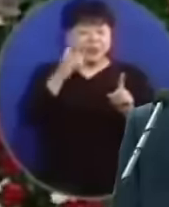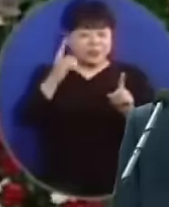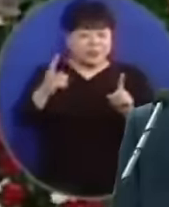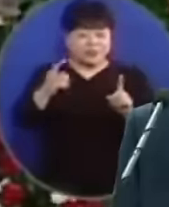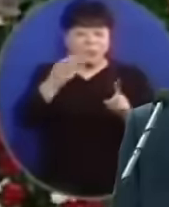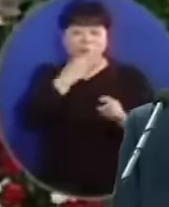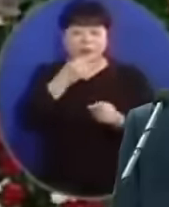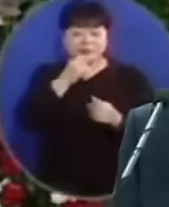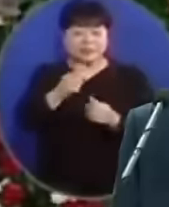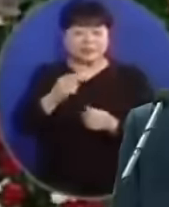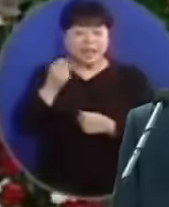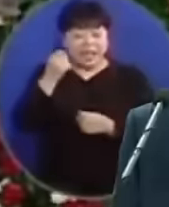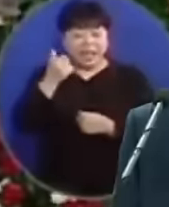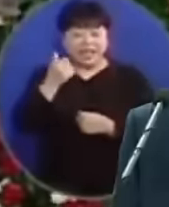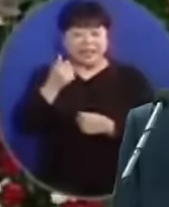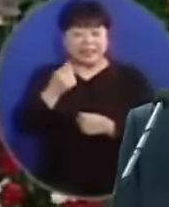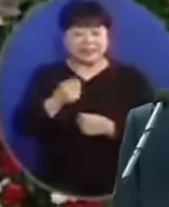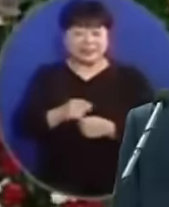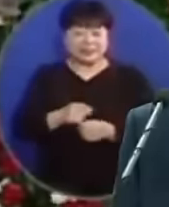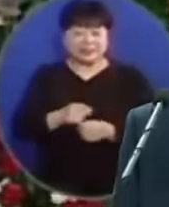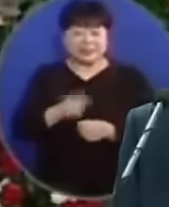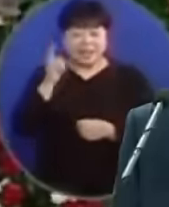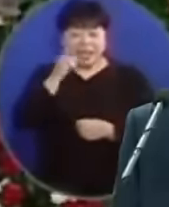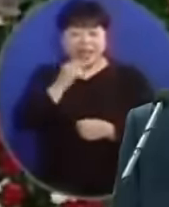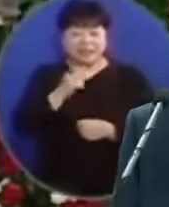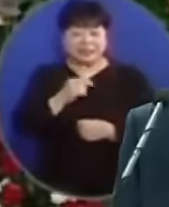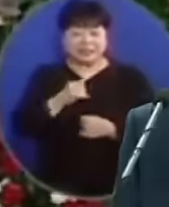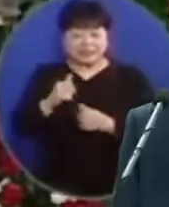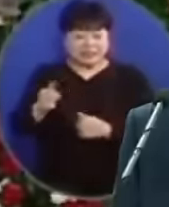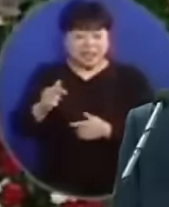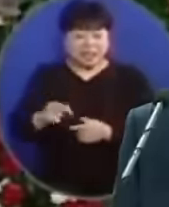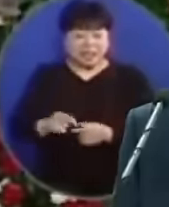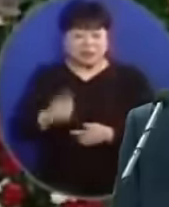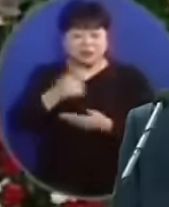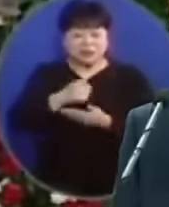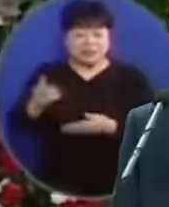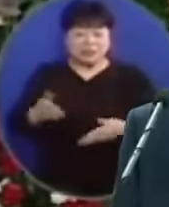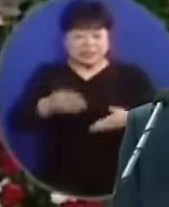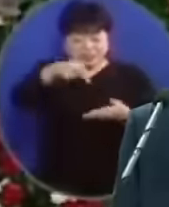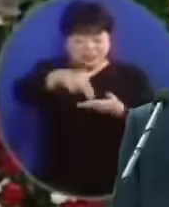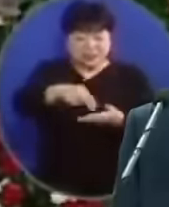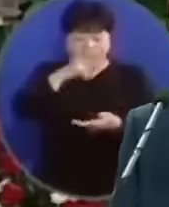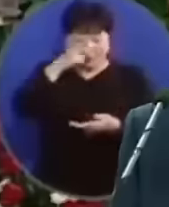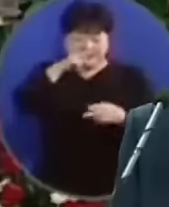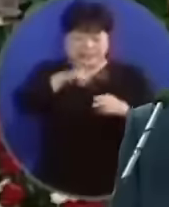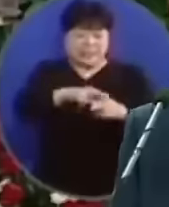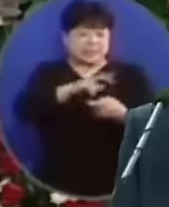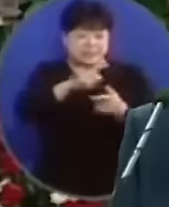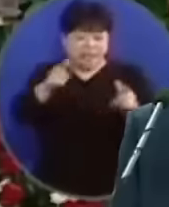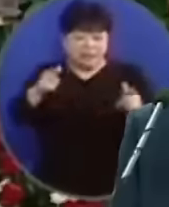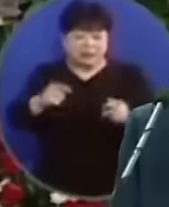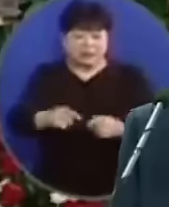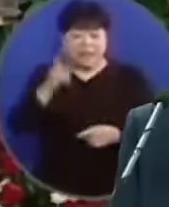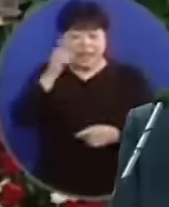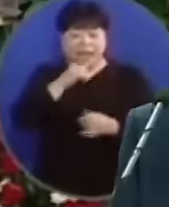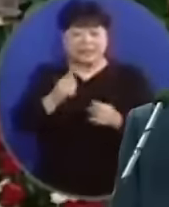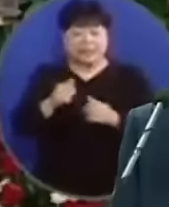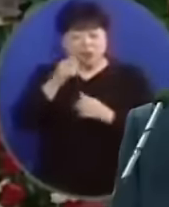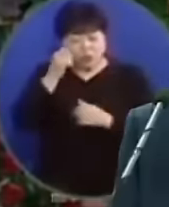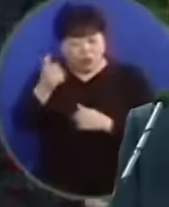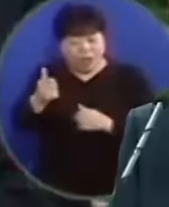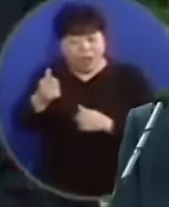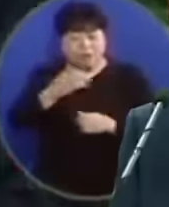복 있는 사람은 악인의 꾀를 자르지 아니하며 죄인의 길에 서지 아니하고 오만한 자의 자리에 앉지 않는다고 했는데요, 악인의 꾀는 바로